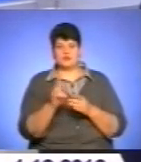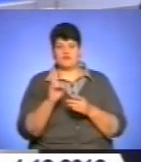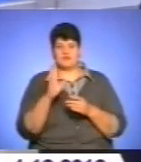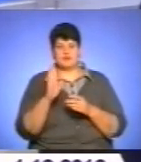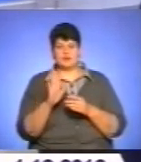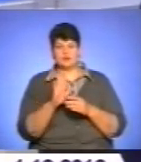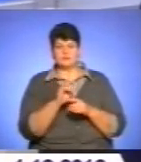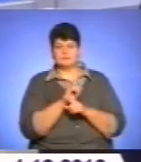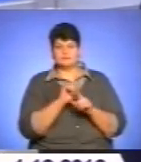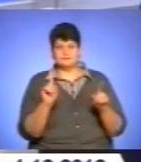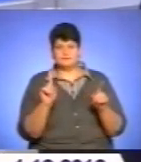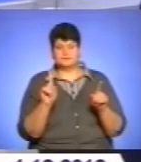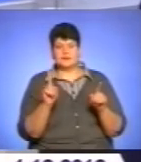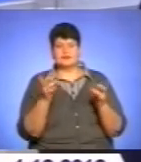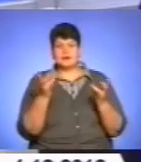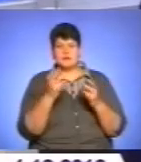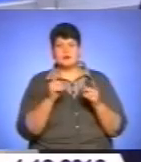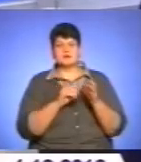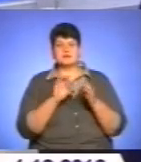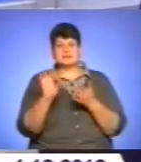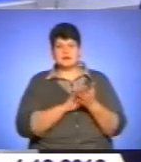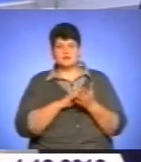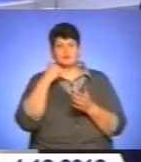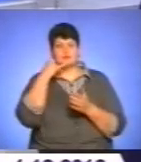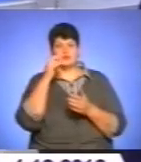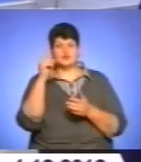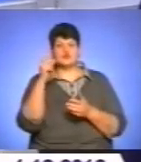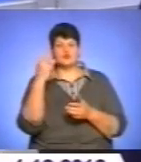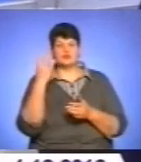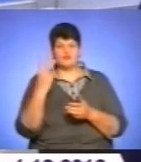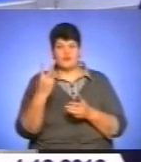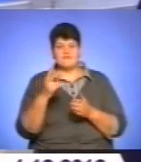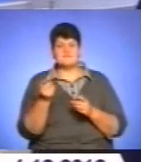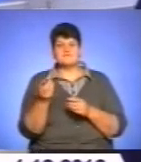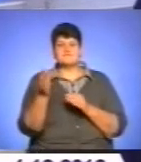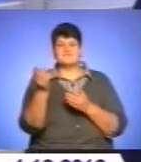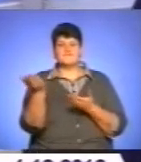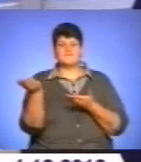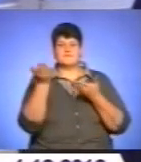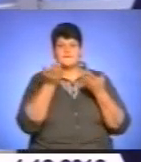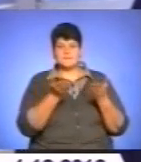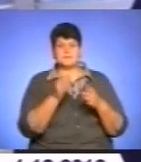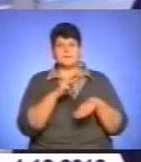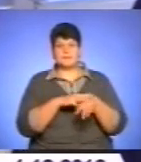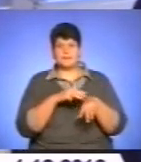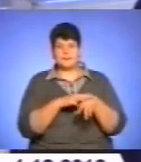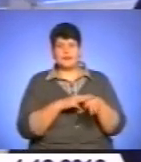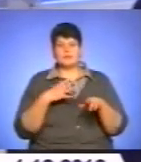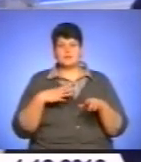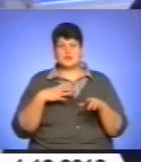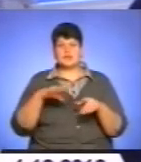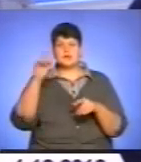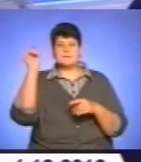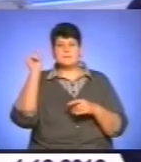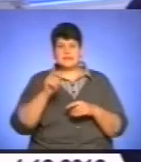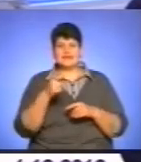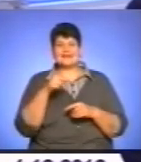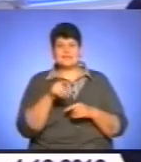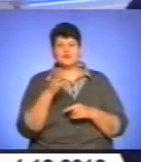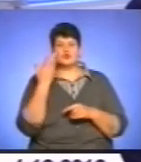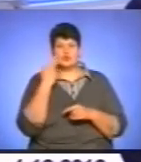житло. Слід зателефонувати на 102, викликати слідчу оперативну групу, дочекатися її приїзду, і тільки після того, коли